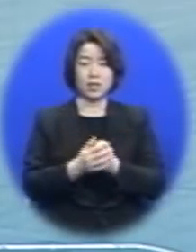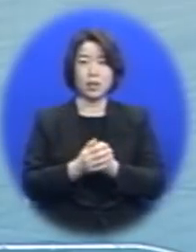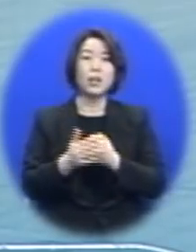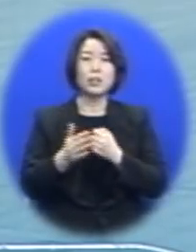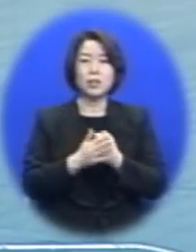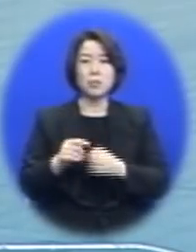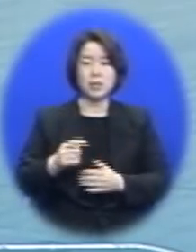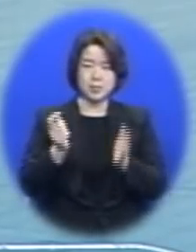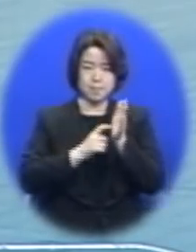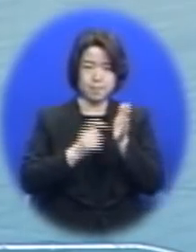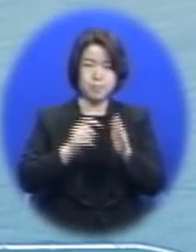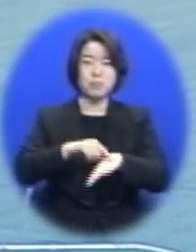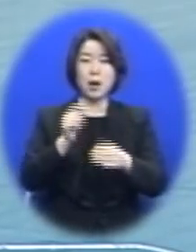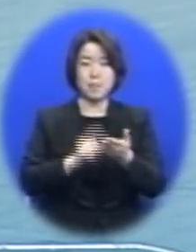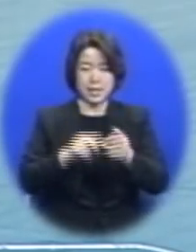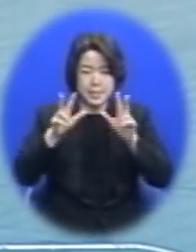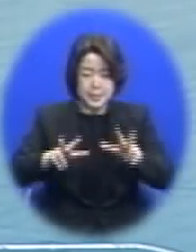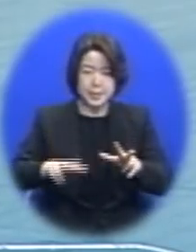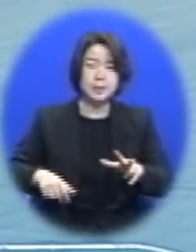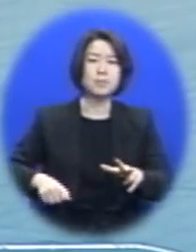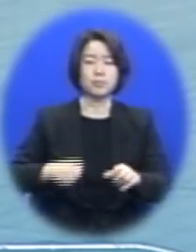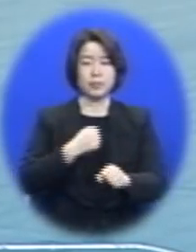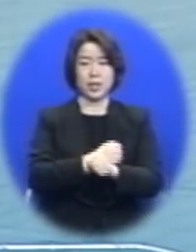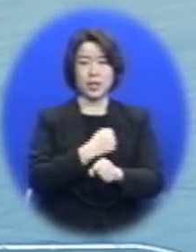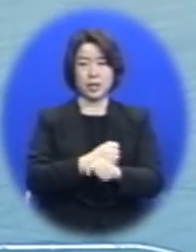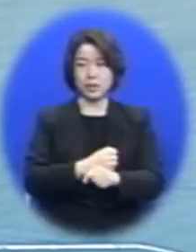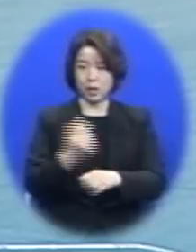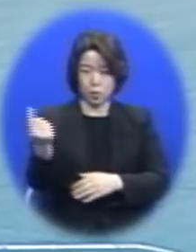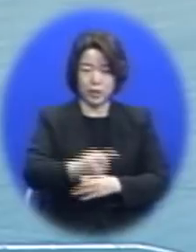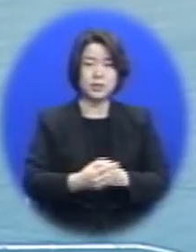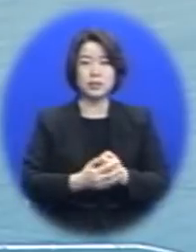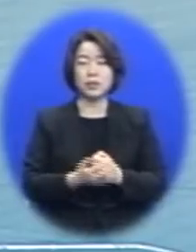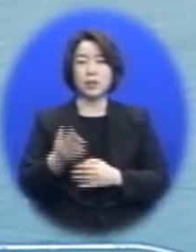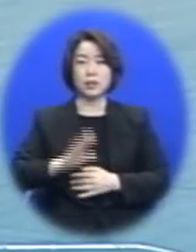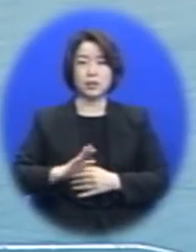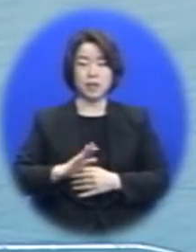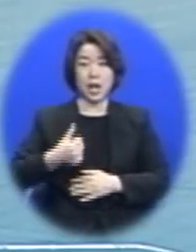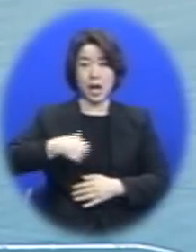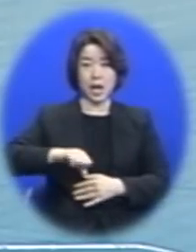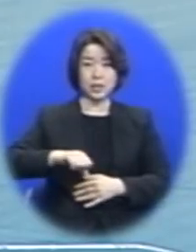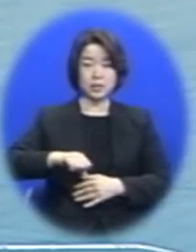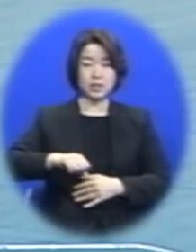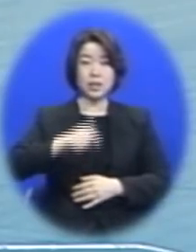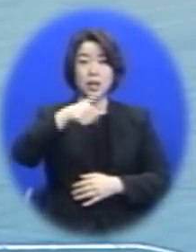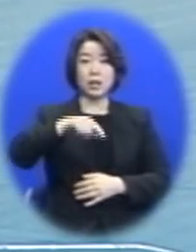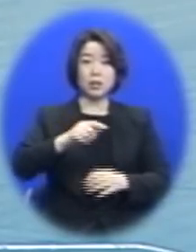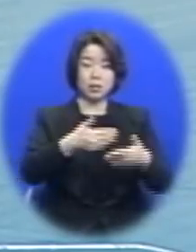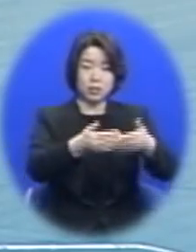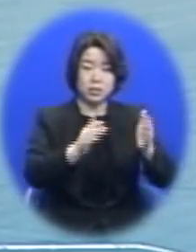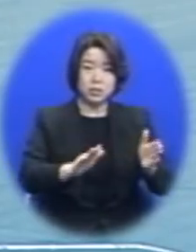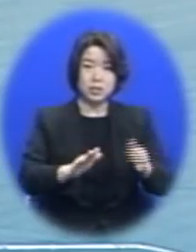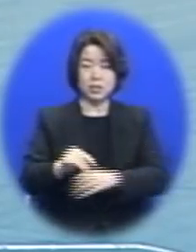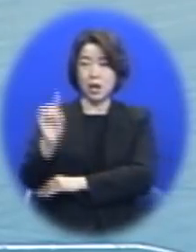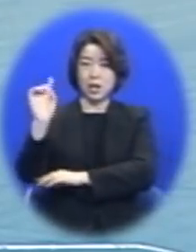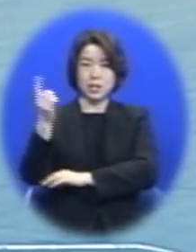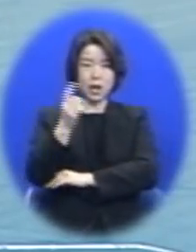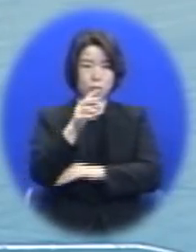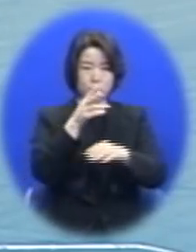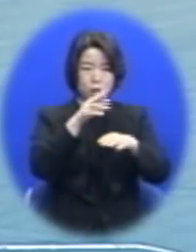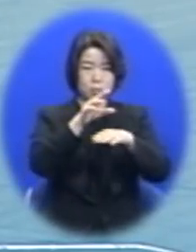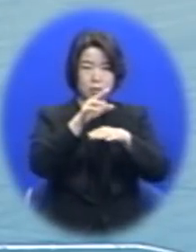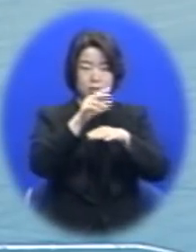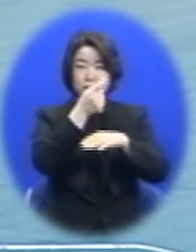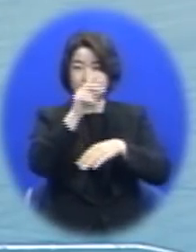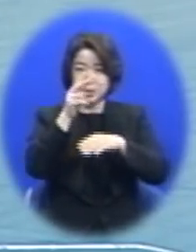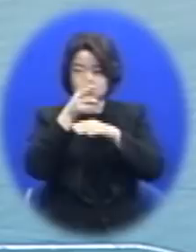그 다음 급한 마음에 지금 해야 되겠다고 나왔는데 아들이 거실에서 야구 중계를 보고 있는